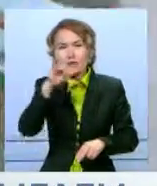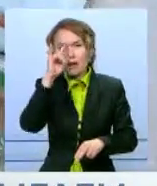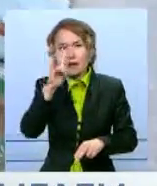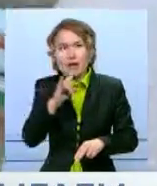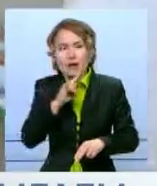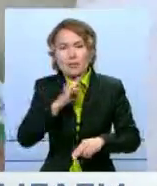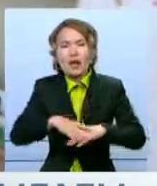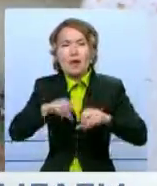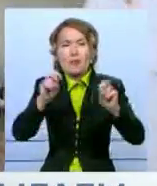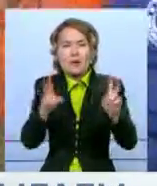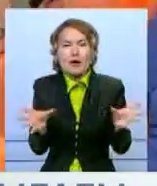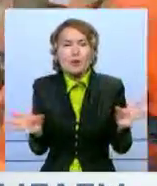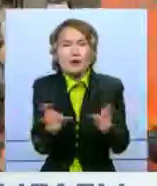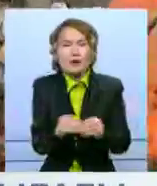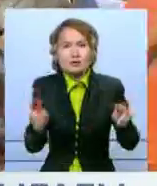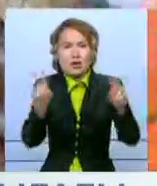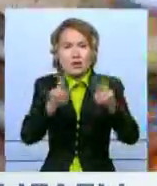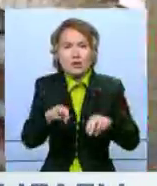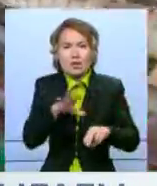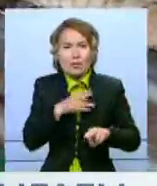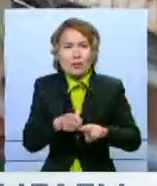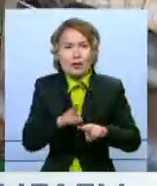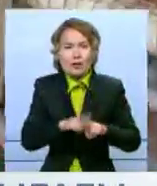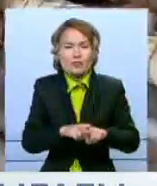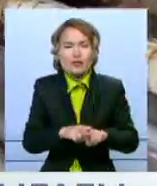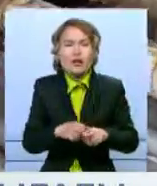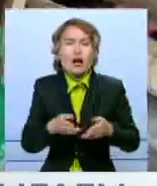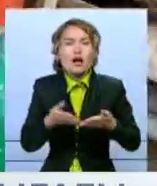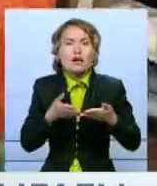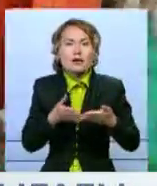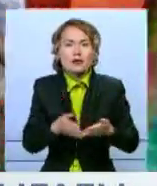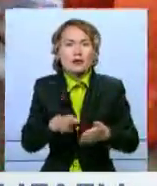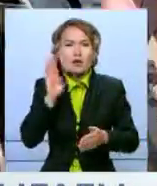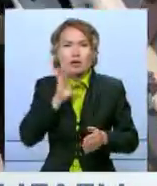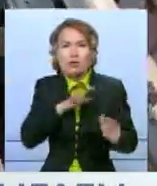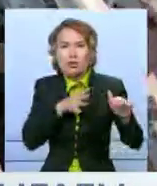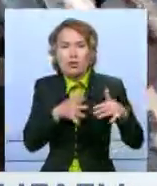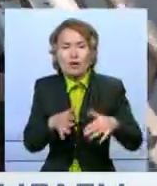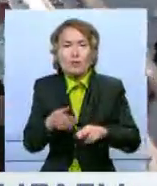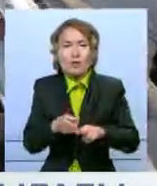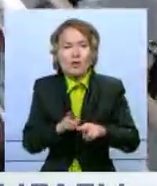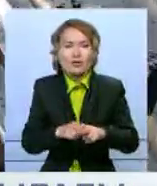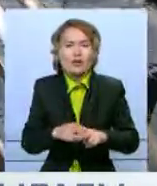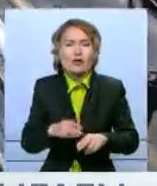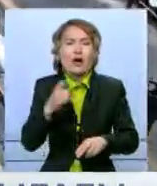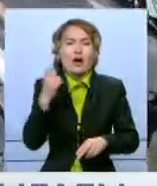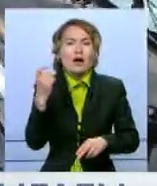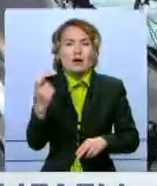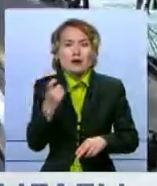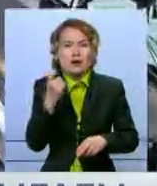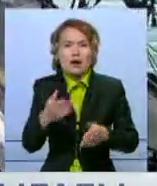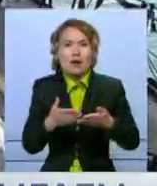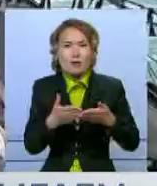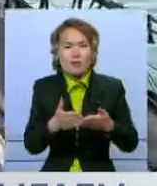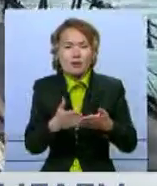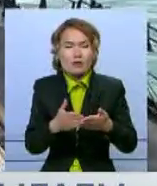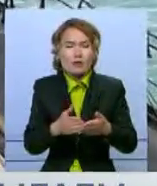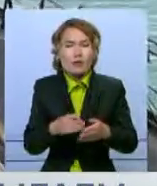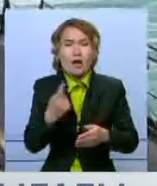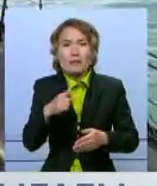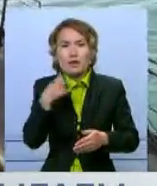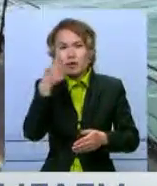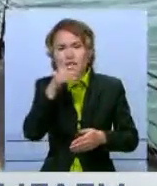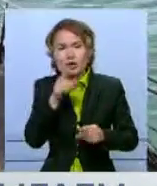тергеу жұмыстарын жүргізген. Сауда мақсатында теңізде жүзу туралы заңға сәйкес кеме иесі бір жыл ішінде табылмаса, теңіз